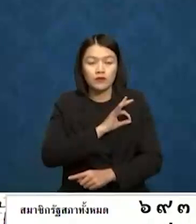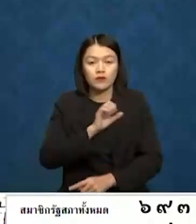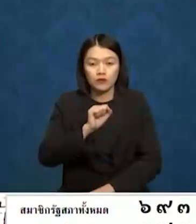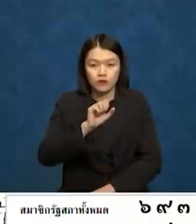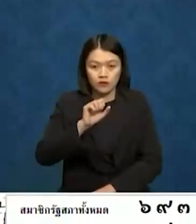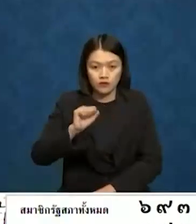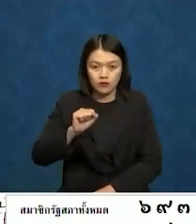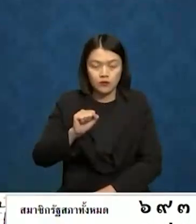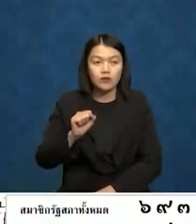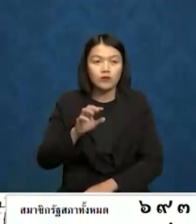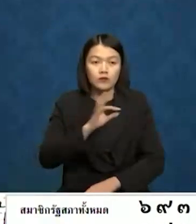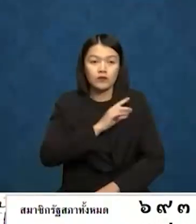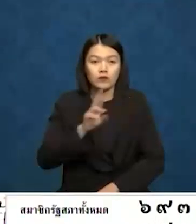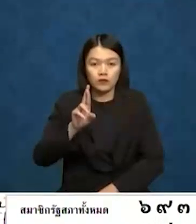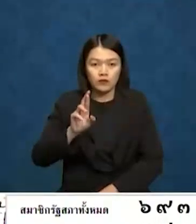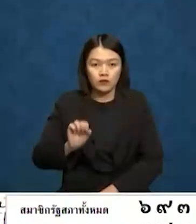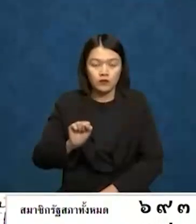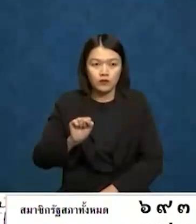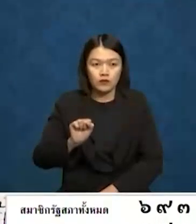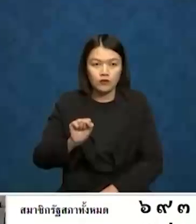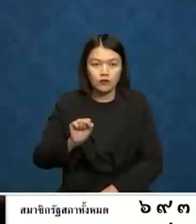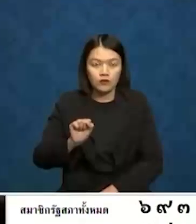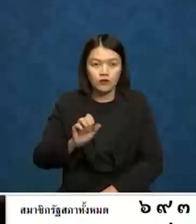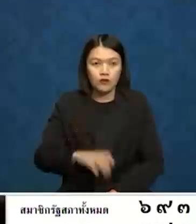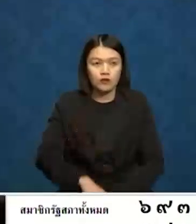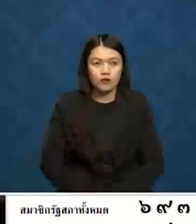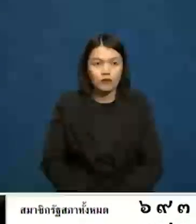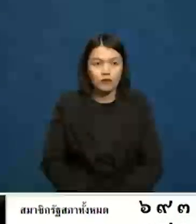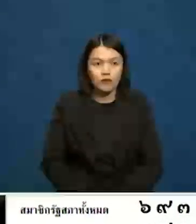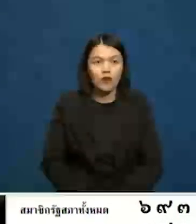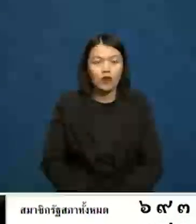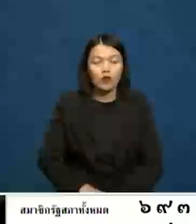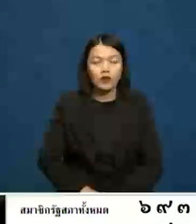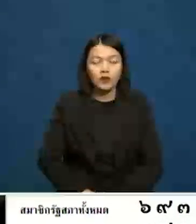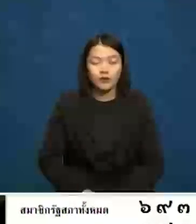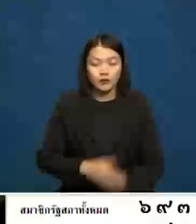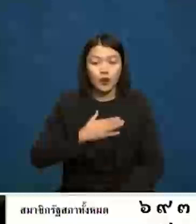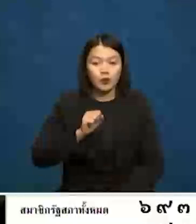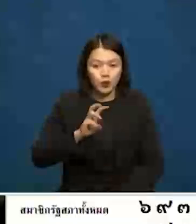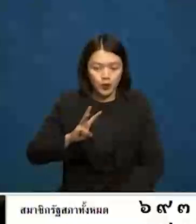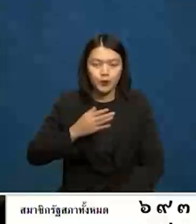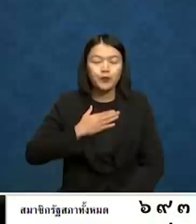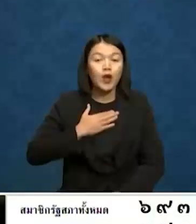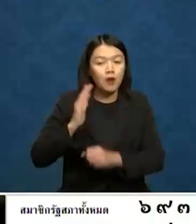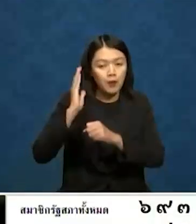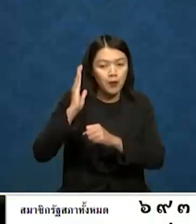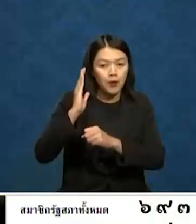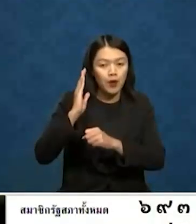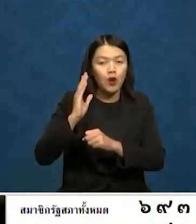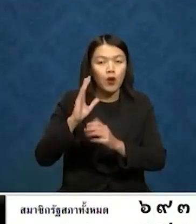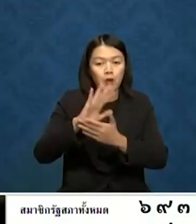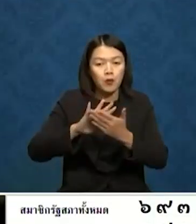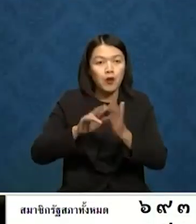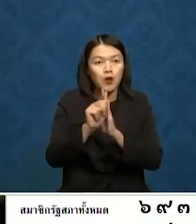ะสมาชิกรัฐสภาขออนุญาตอภิปรายนโยบายรัฐบาลดังต่อไปนี้นะครับ